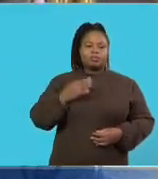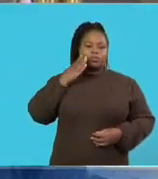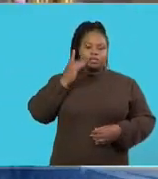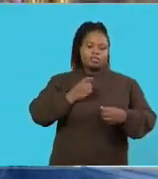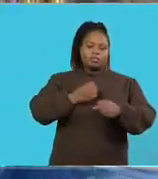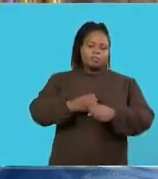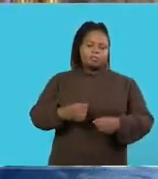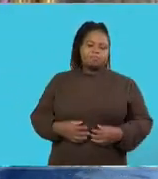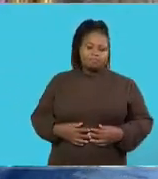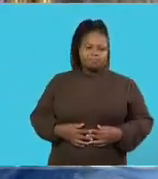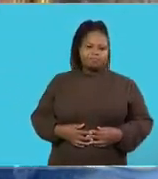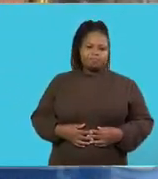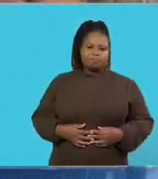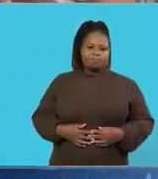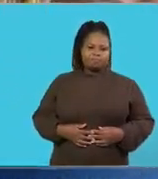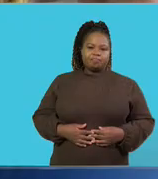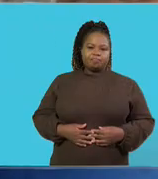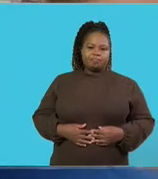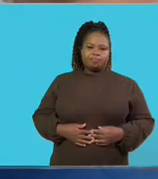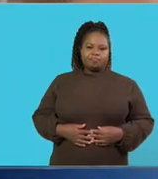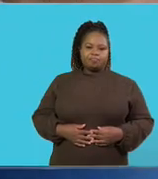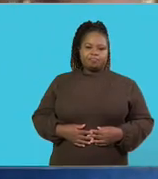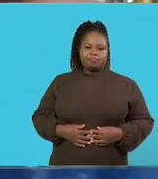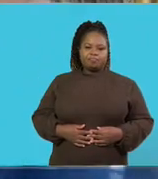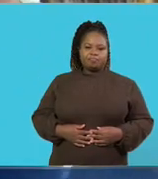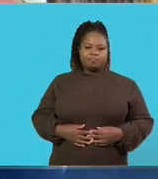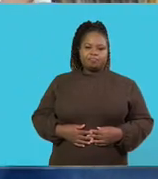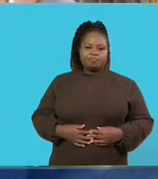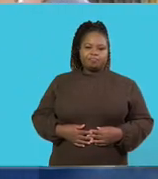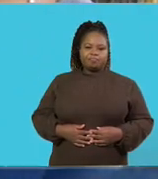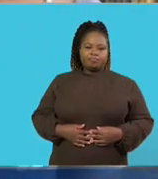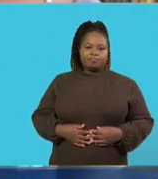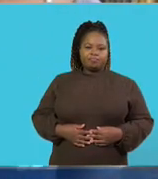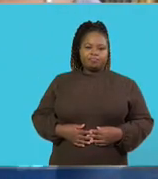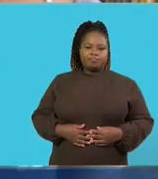tlang. Ditabeng tsa Soweto TV ke Manini Morolo ke le Molapo.